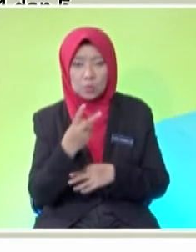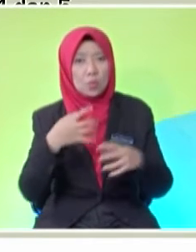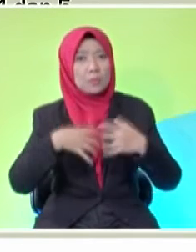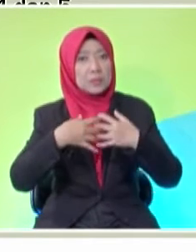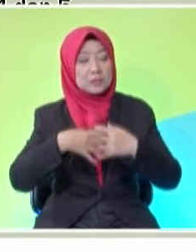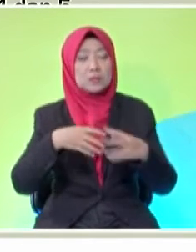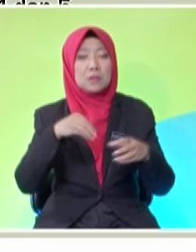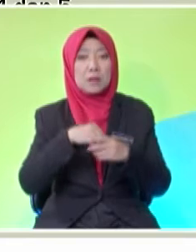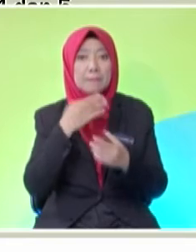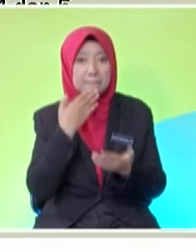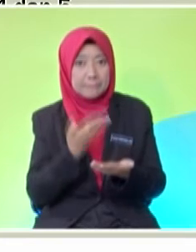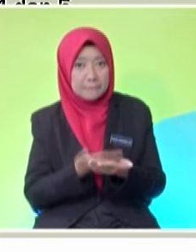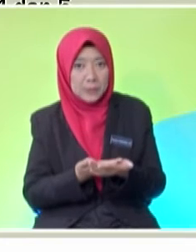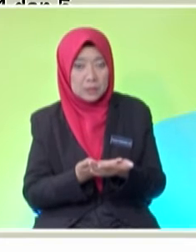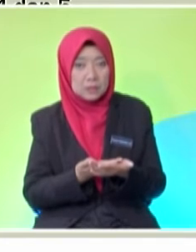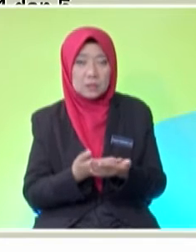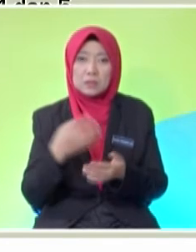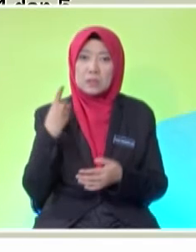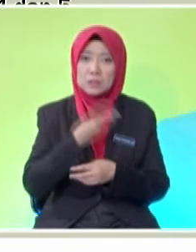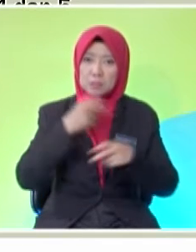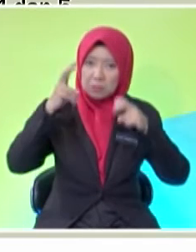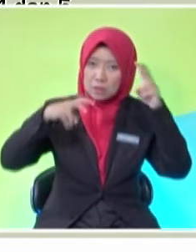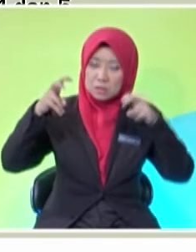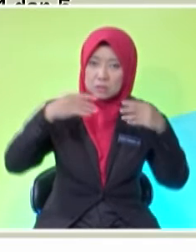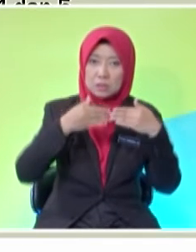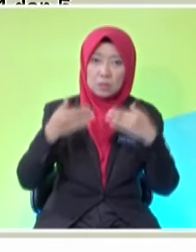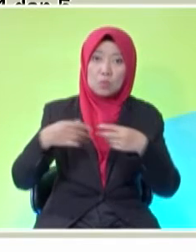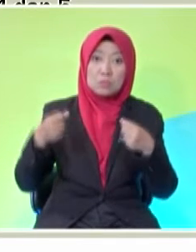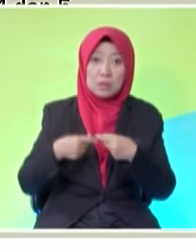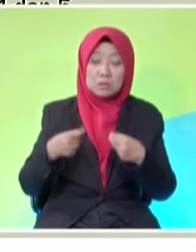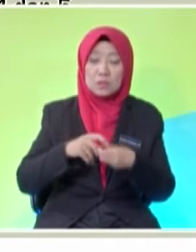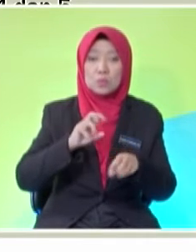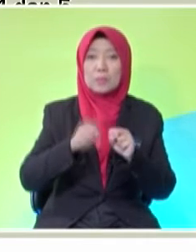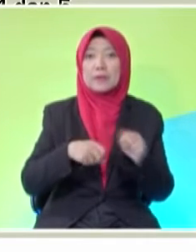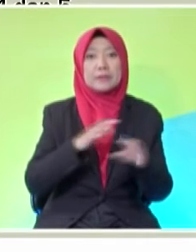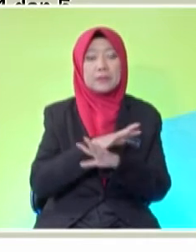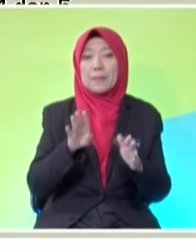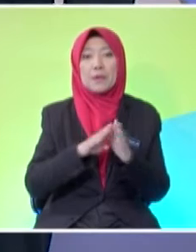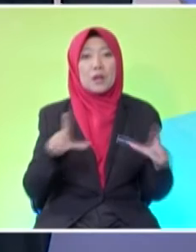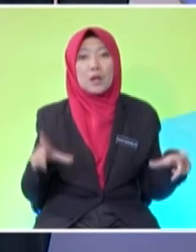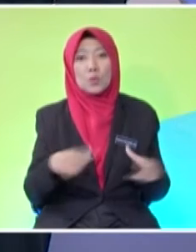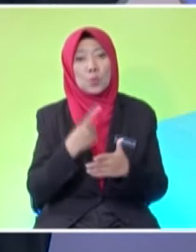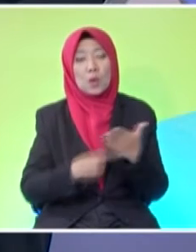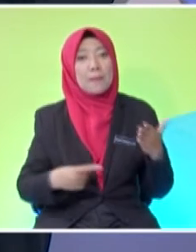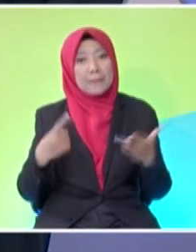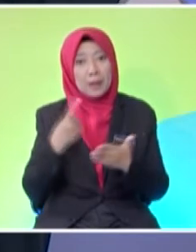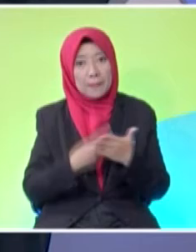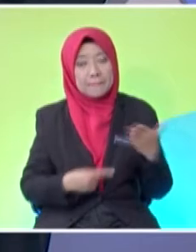keadaan yang baik. Kita periksa sambungan elektrik supaya ianya tidak berlaku apa-apa